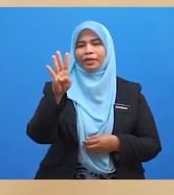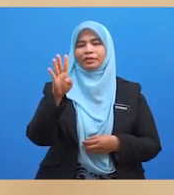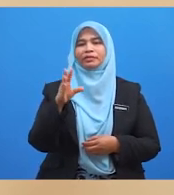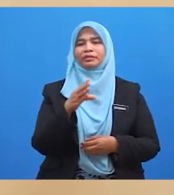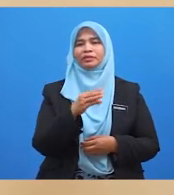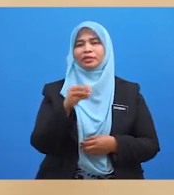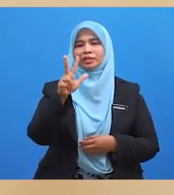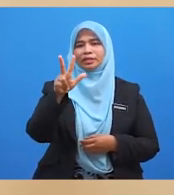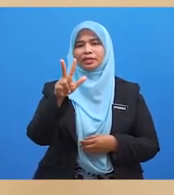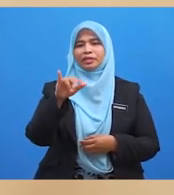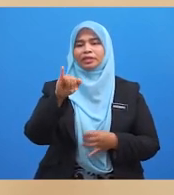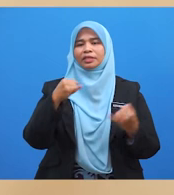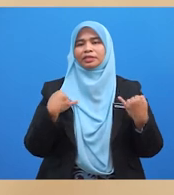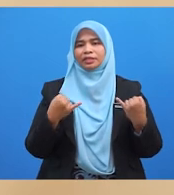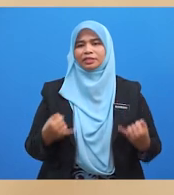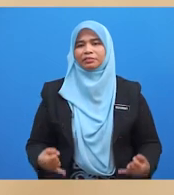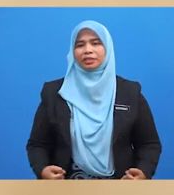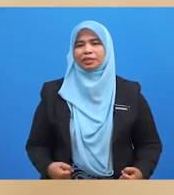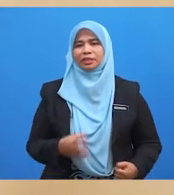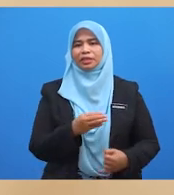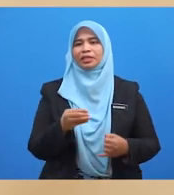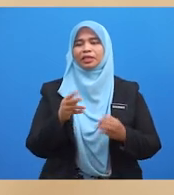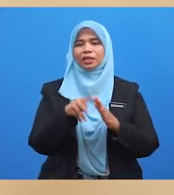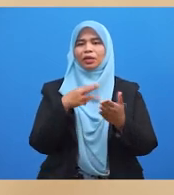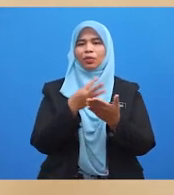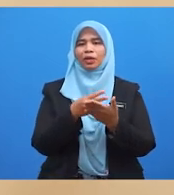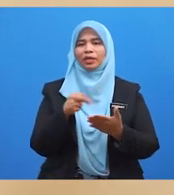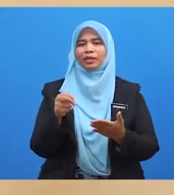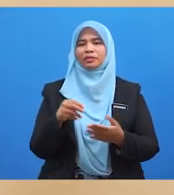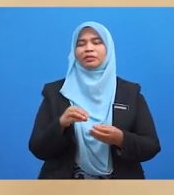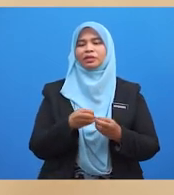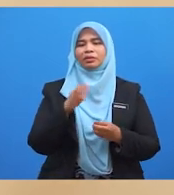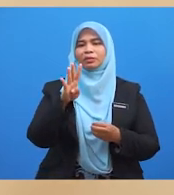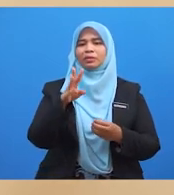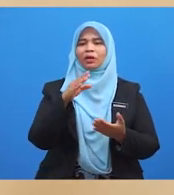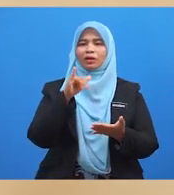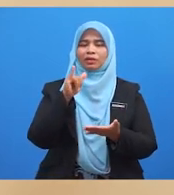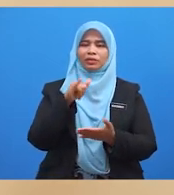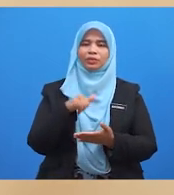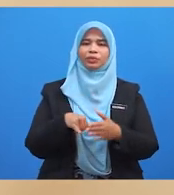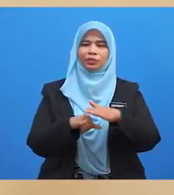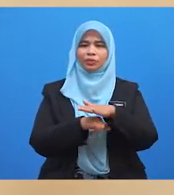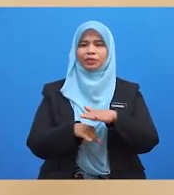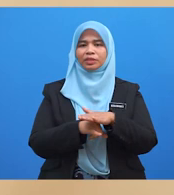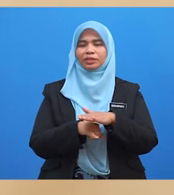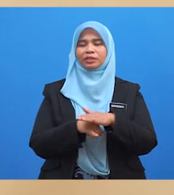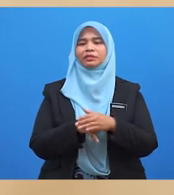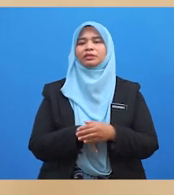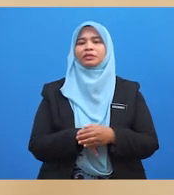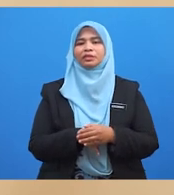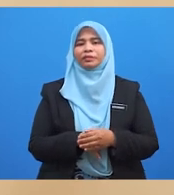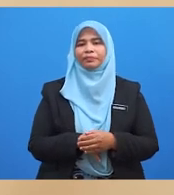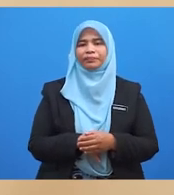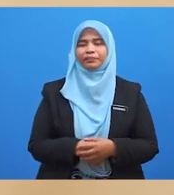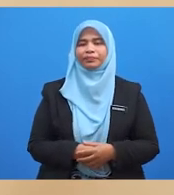jasmani. Keempat, syurga. Kelima, sengit atau miring. Mudah kan? Saya